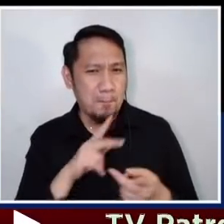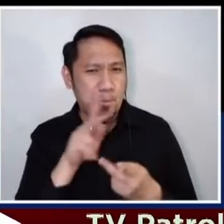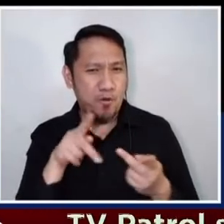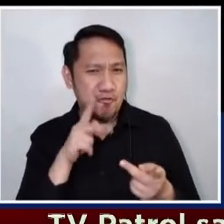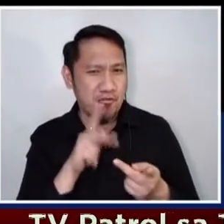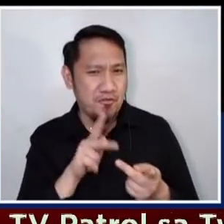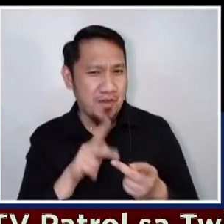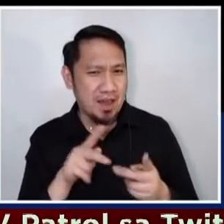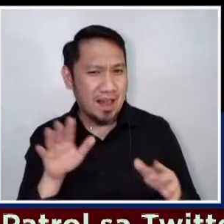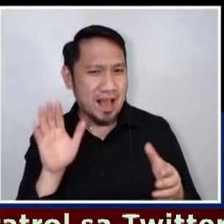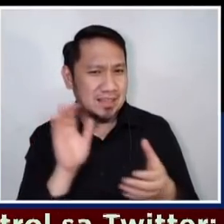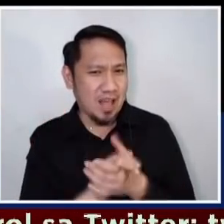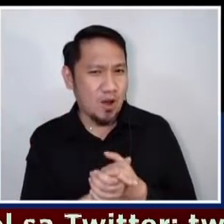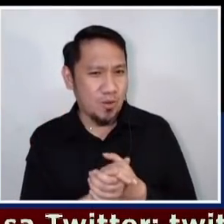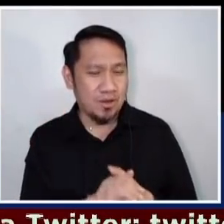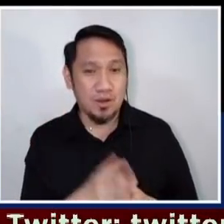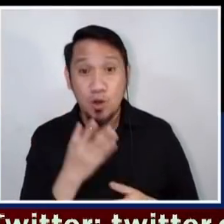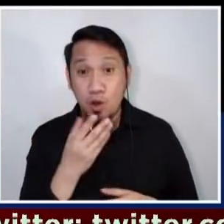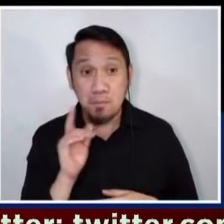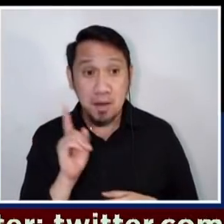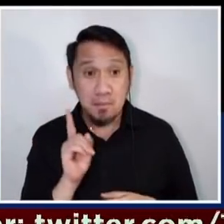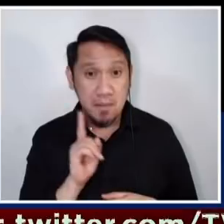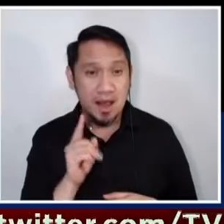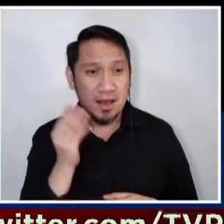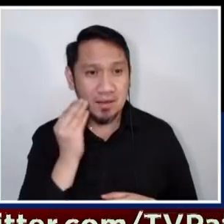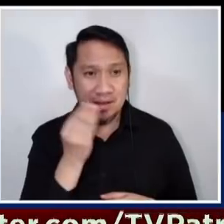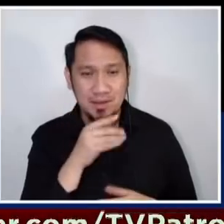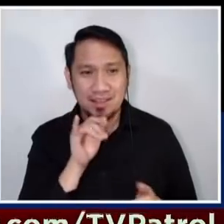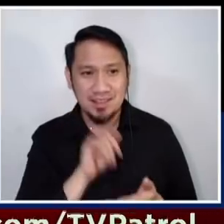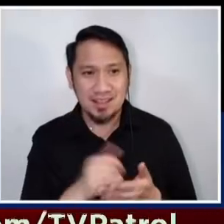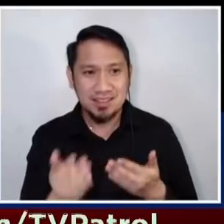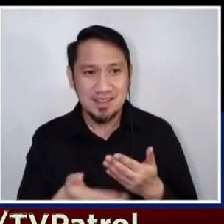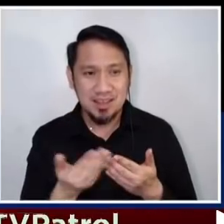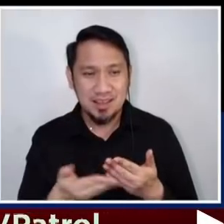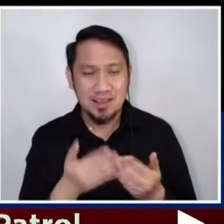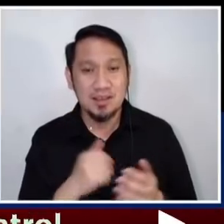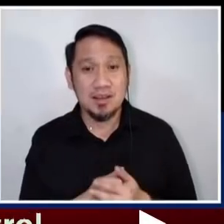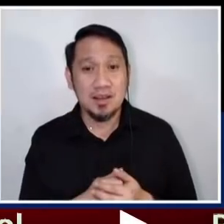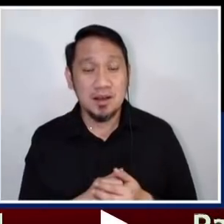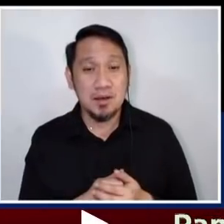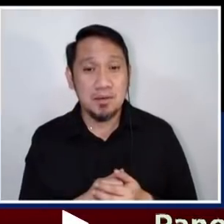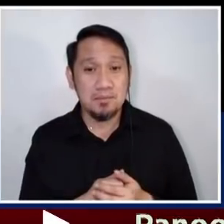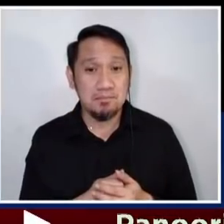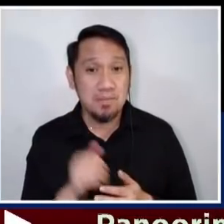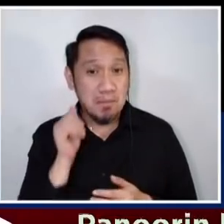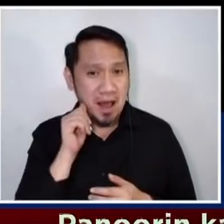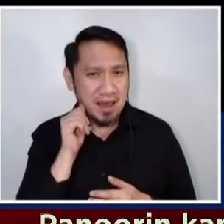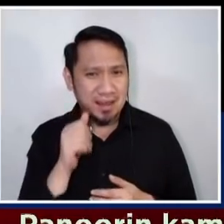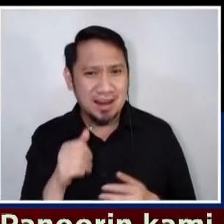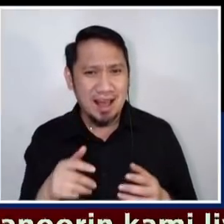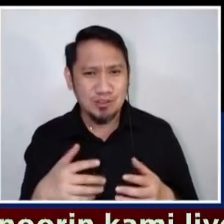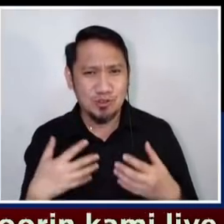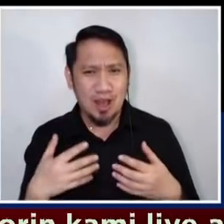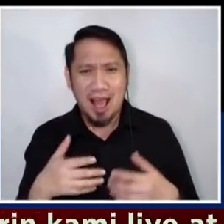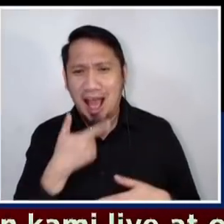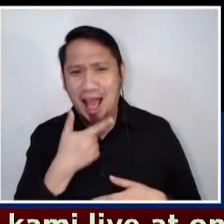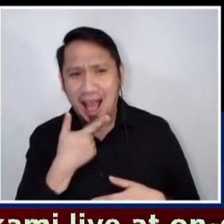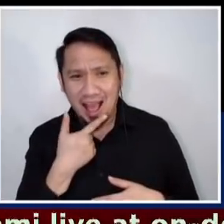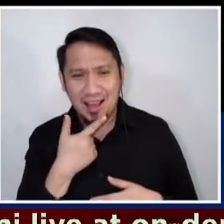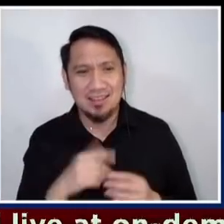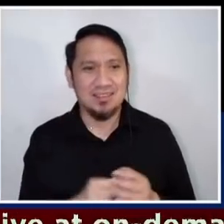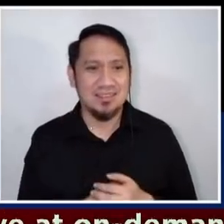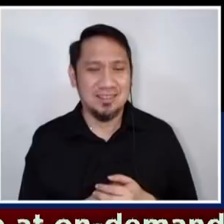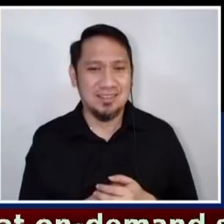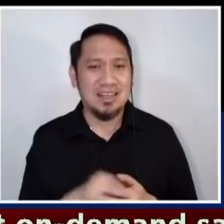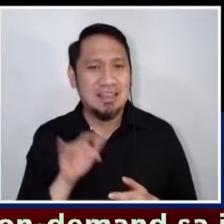sa babaeng hindi nagme-makeup? Yan ang simple. Sa babaeng malakas tumawa, yan ang walang arte.